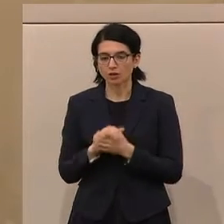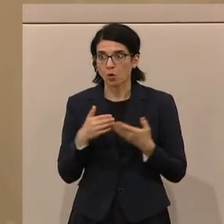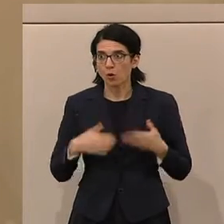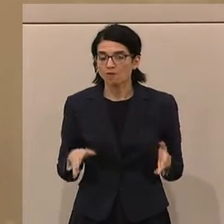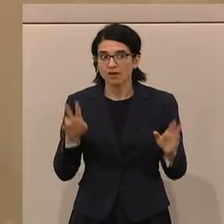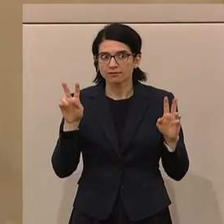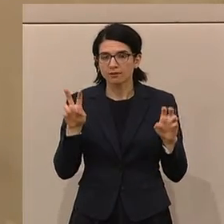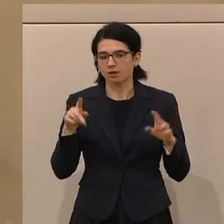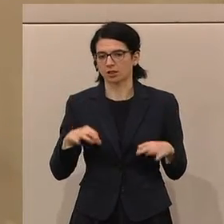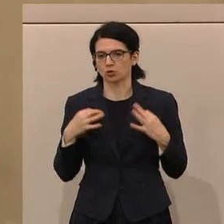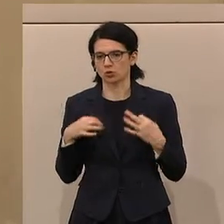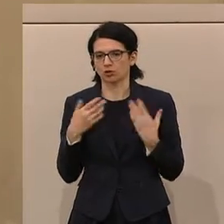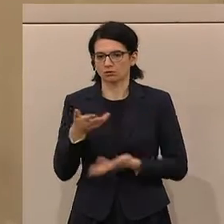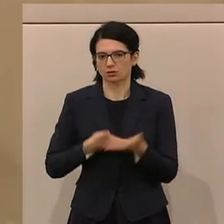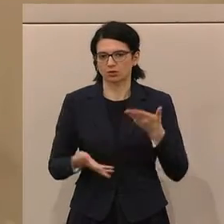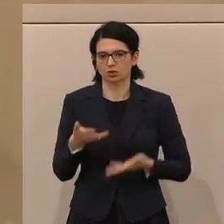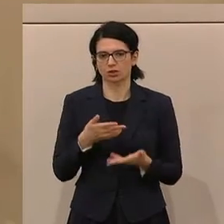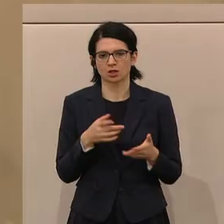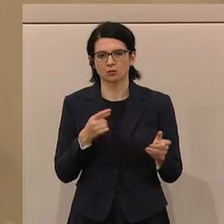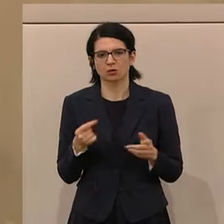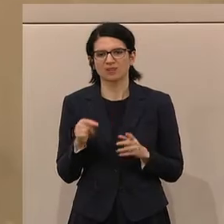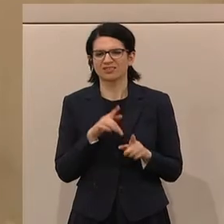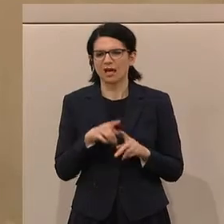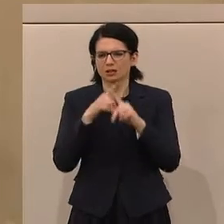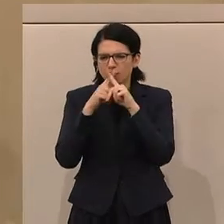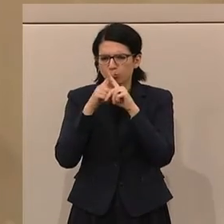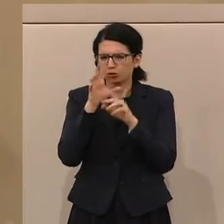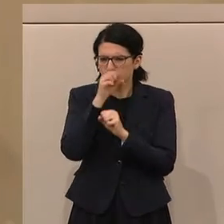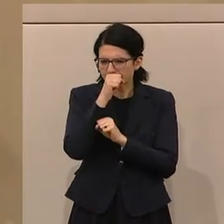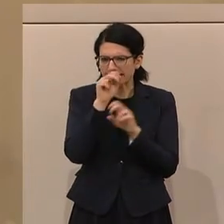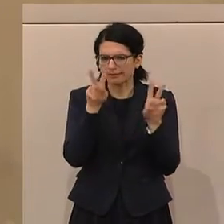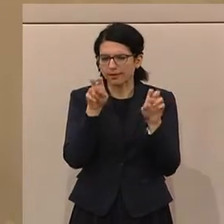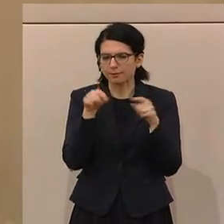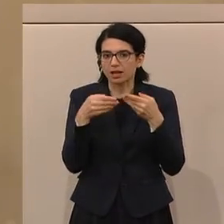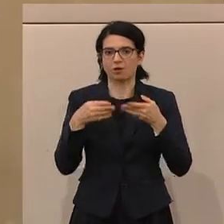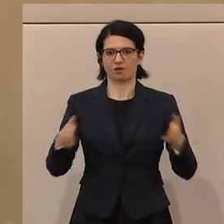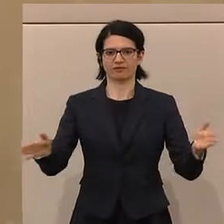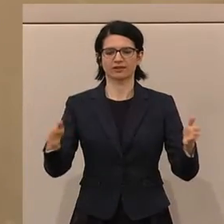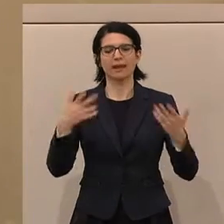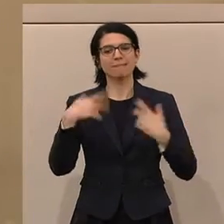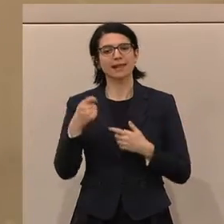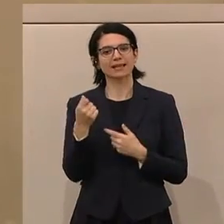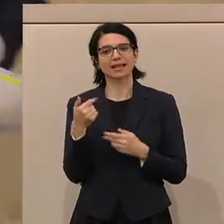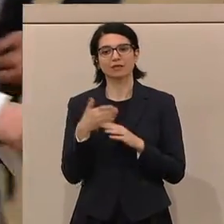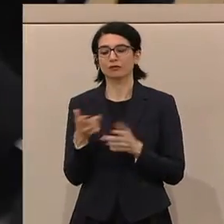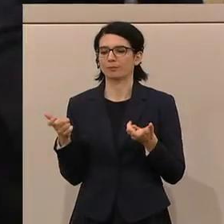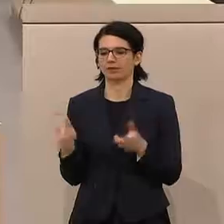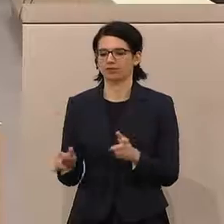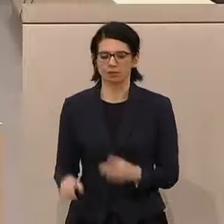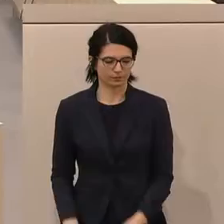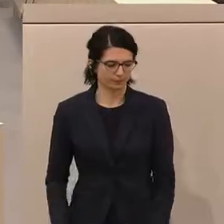auch über Gesundheitsthemen reden, wo Tabuthemen abgebaut werden, auch das ist Gesundheitspolitik. Also mehr Geld für die Prävention.